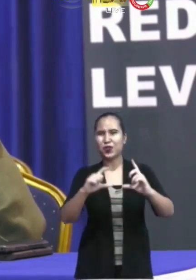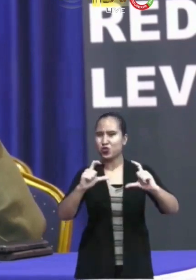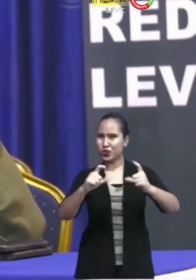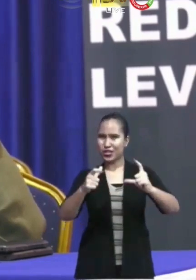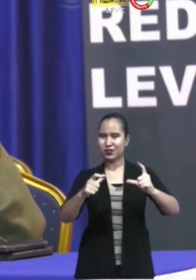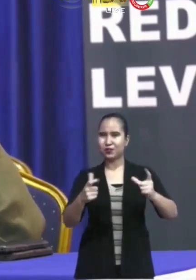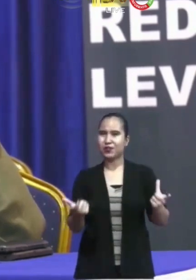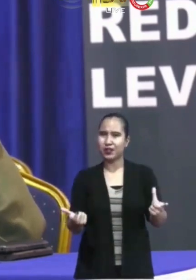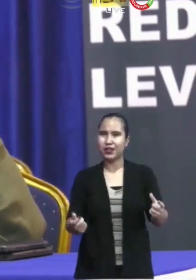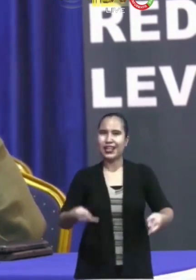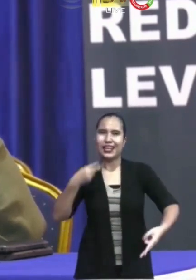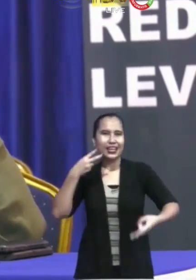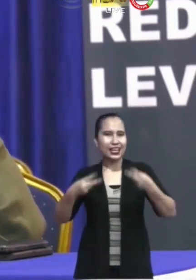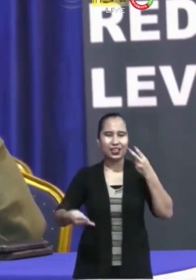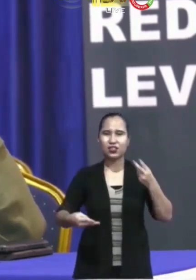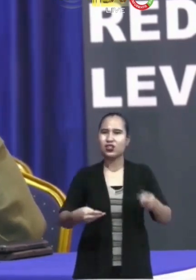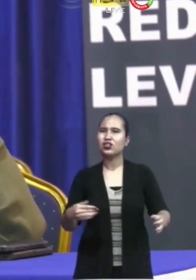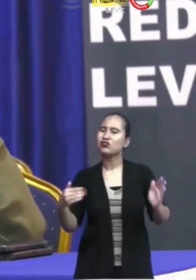horeca,